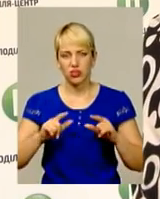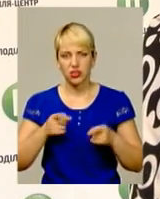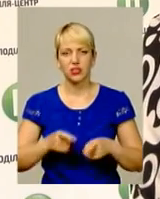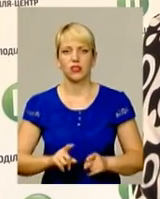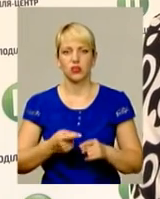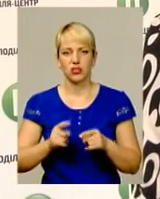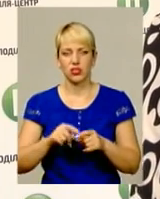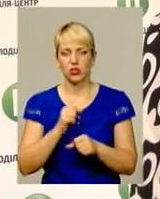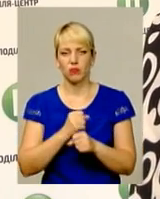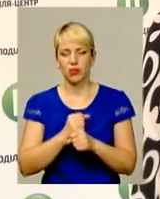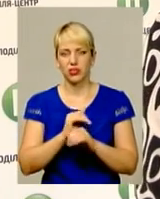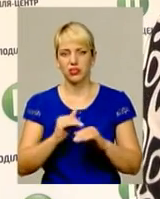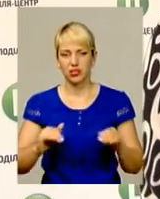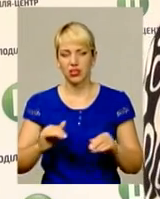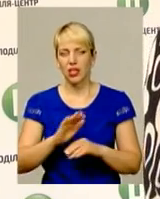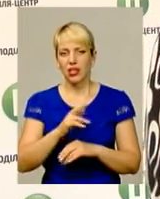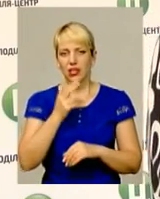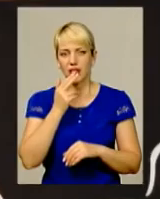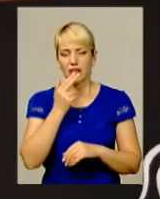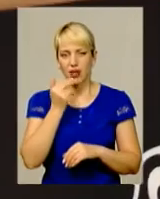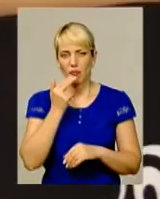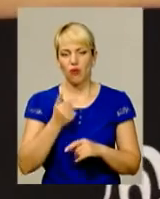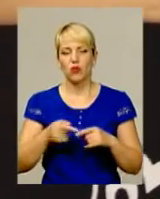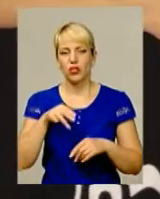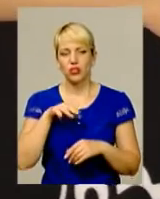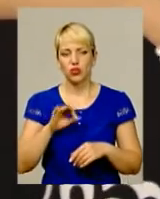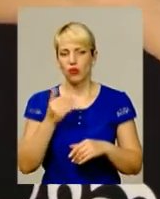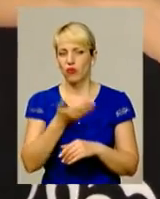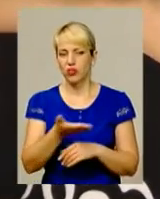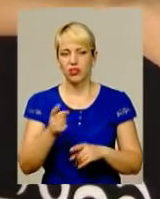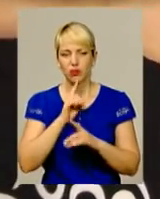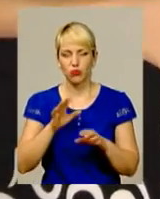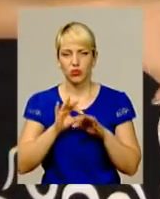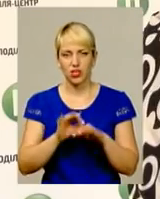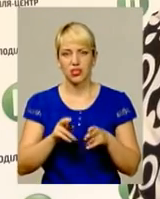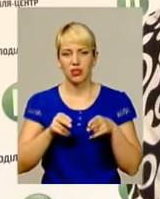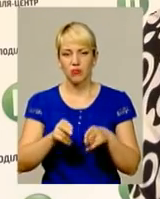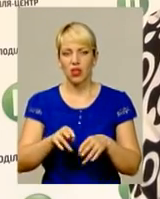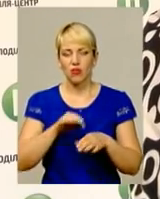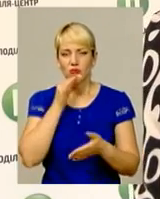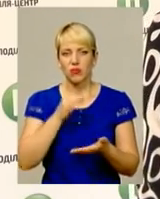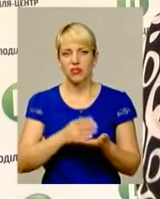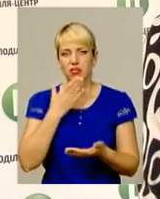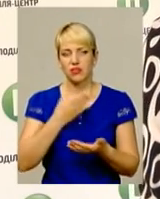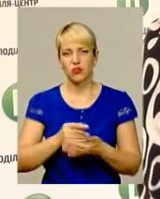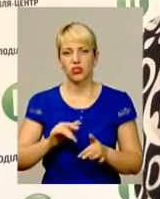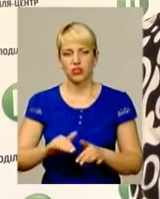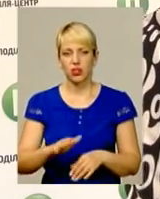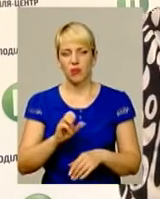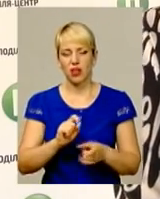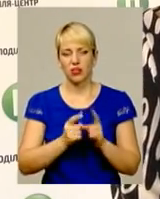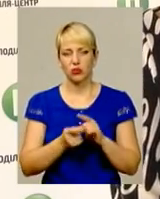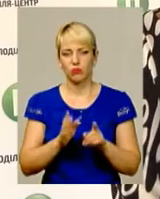скоїли діти, навіть не будемо казати неповнолітні, а малолітні, то вони не нестимуть кримінальної відповідальності за свої дії, натомість